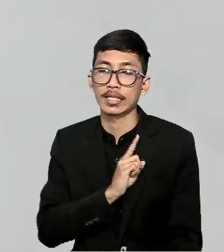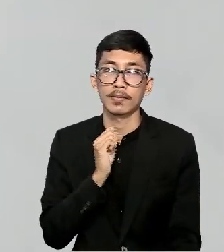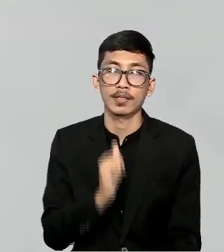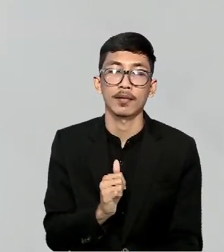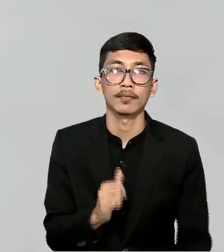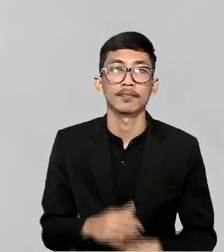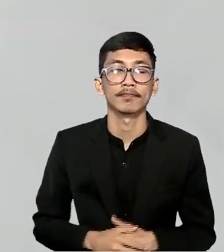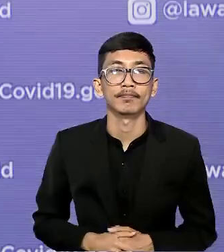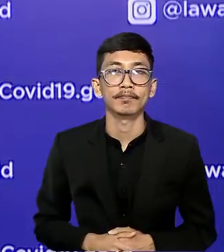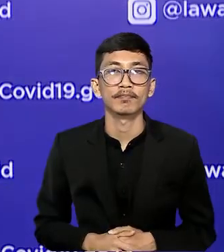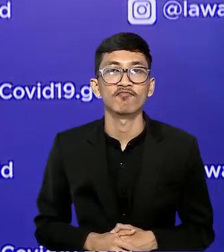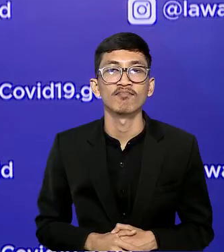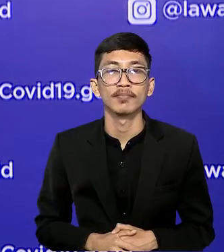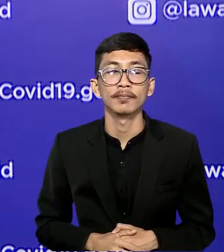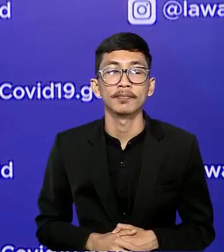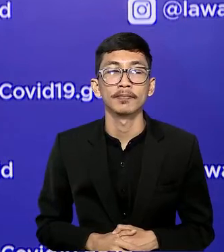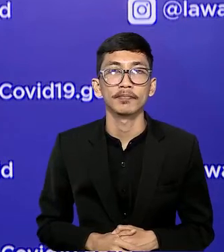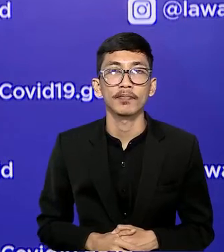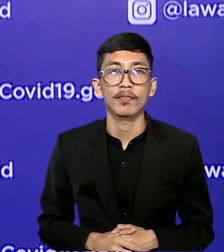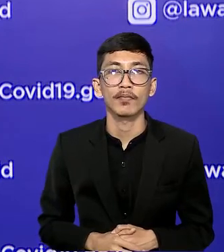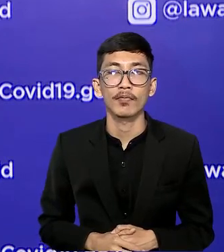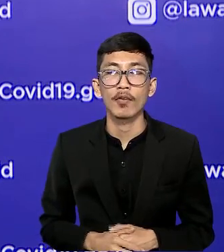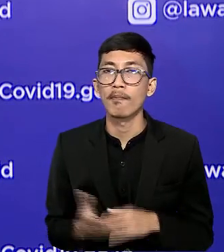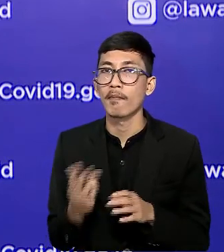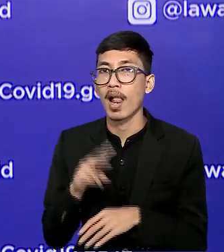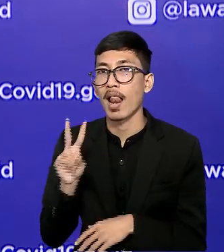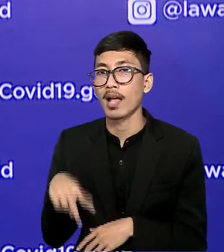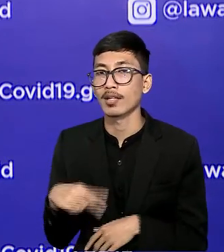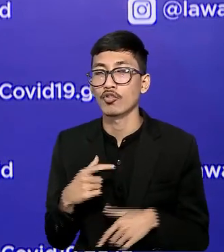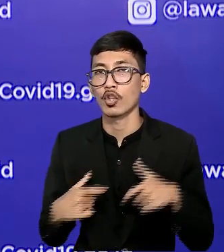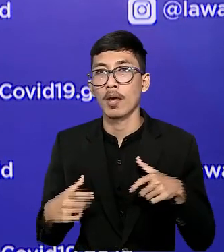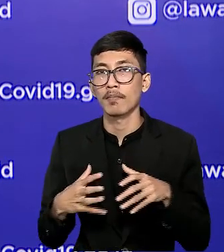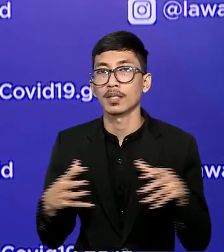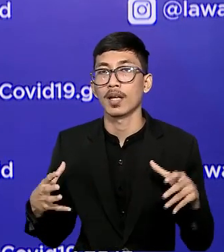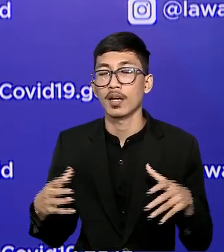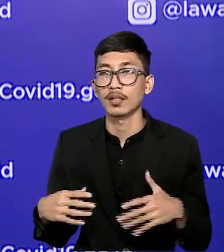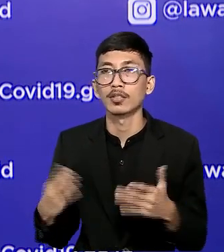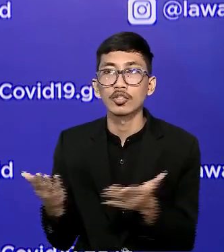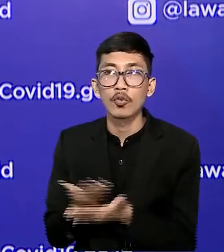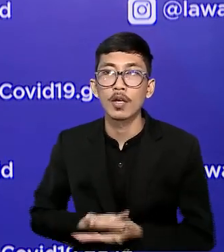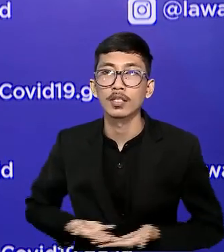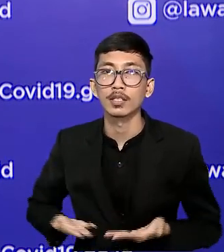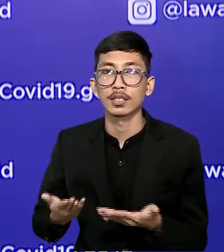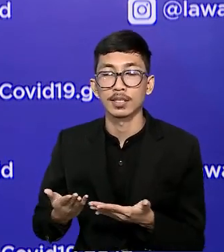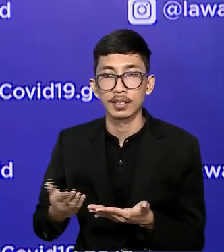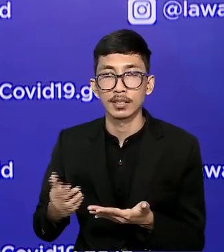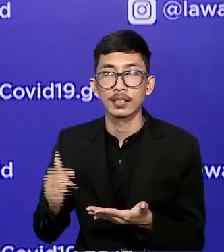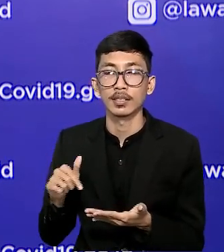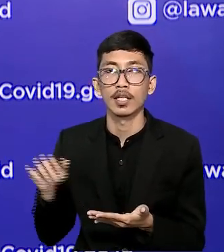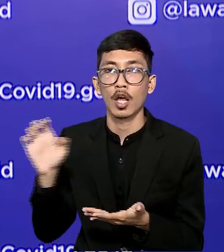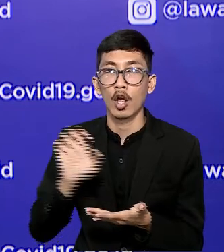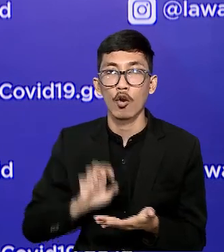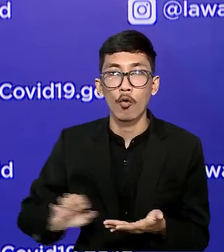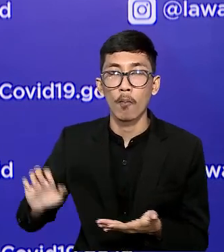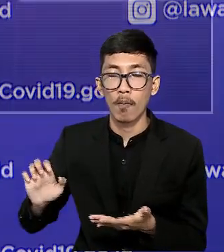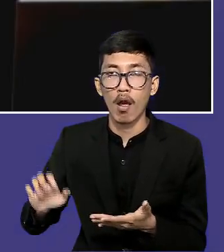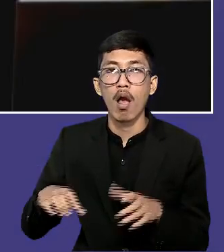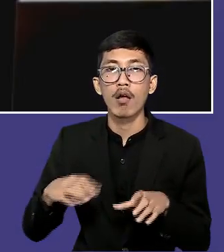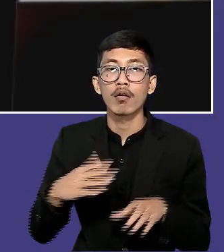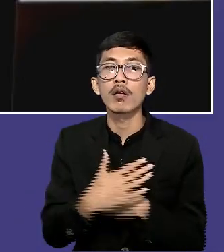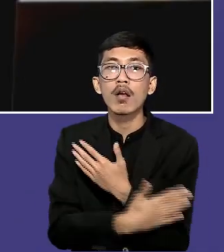saya kembali kepada waspada busana tari menyampaikan Bagaimana sebetulnya kondisi dari penerapan protokol kesehatan oleh masyarakat di negara-negara